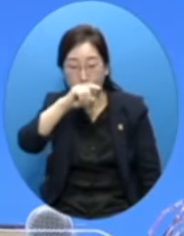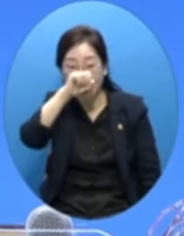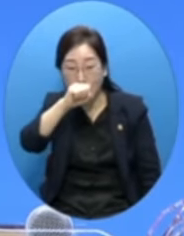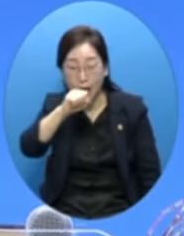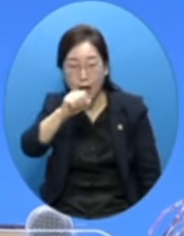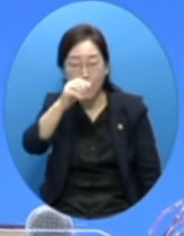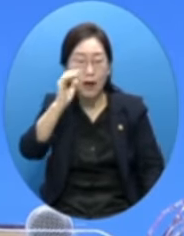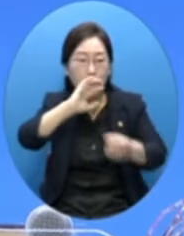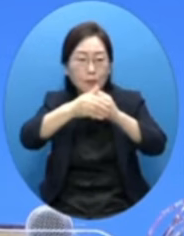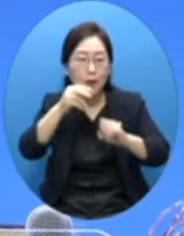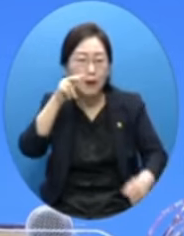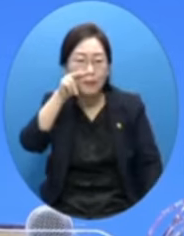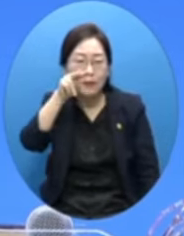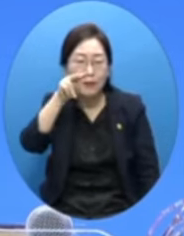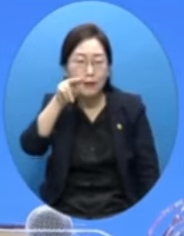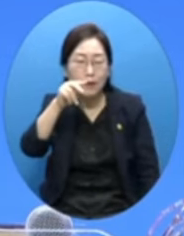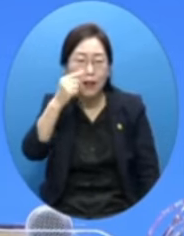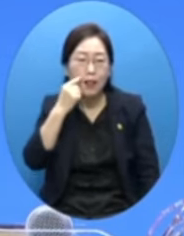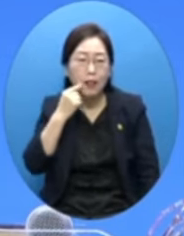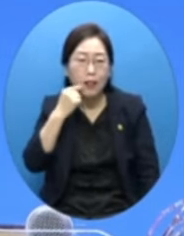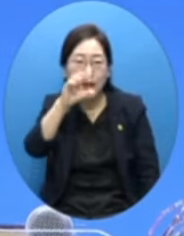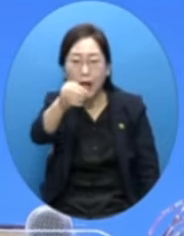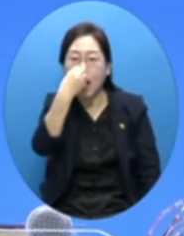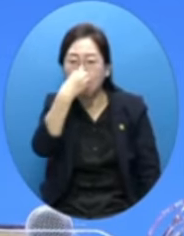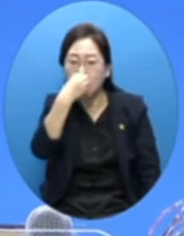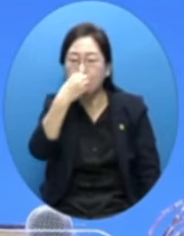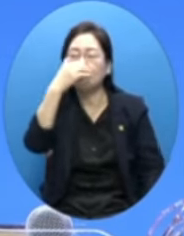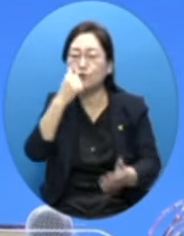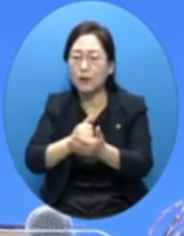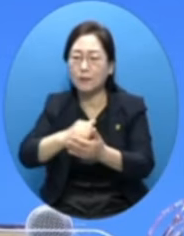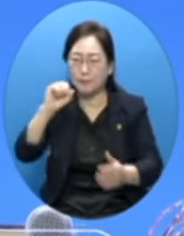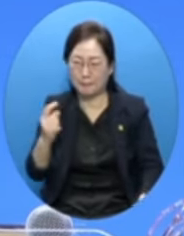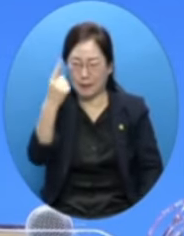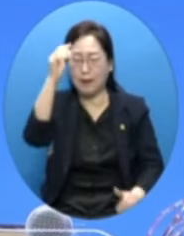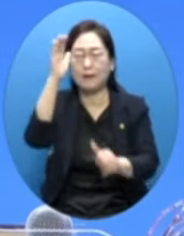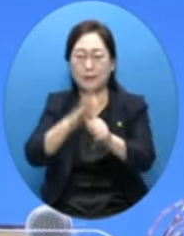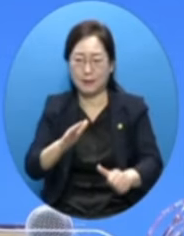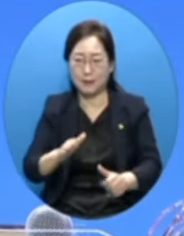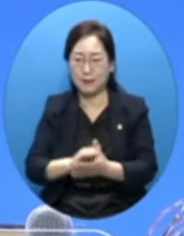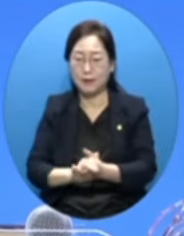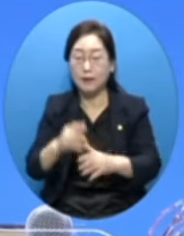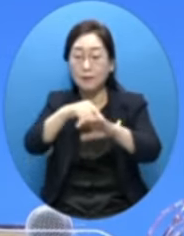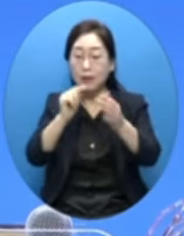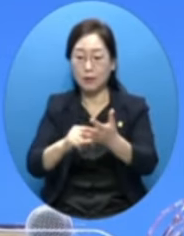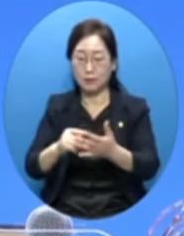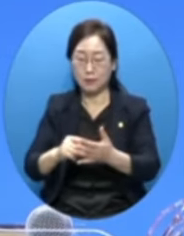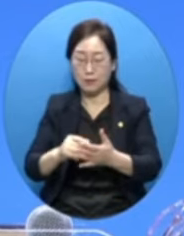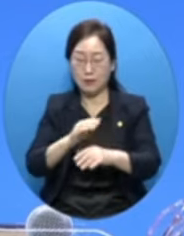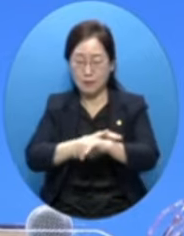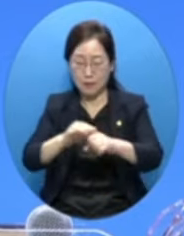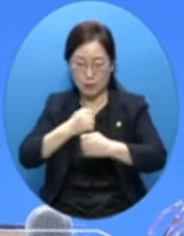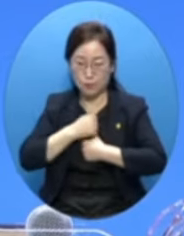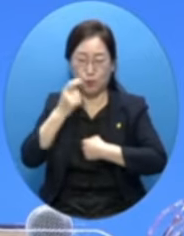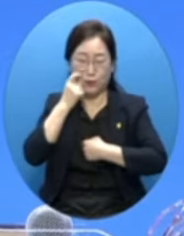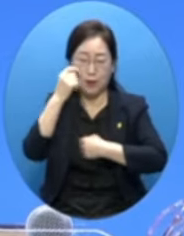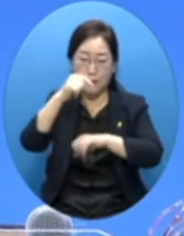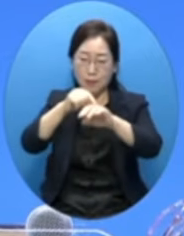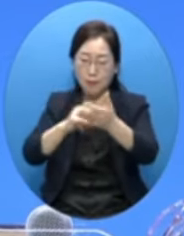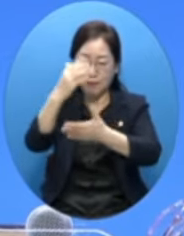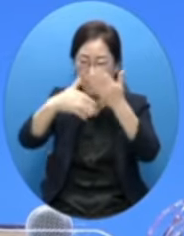선악과를 먹음으로 말미암아 죄짓고 타락하게 된 것입니다. 마음을 지키지 못해서 마음을 하나님께로 향하지